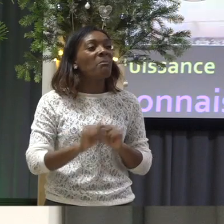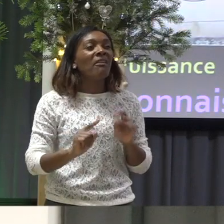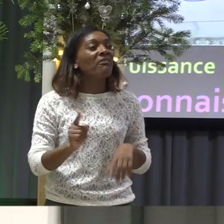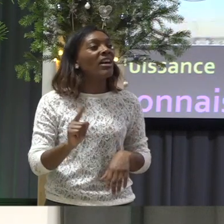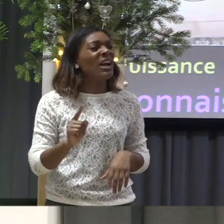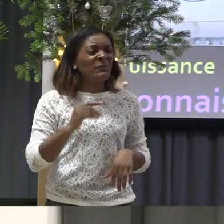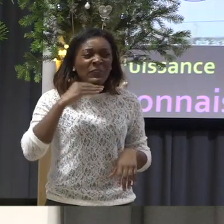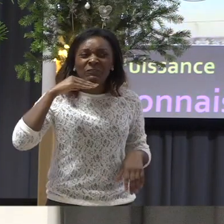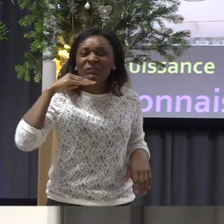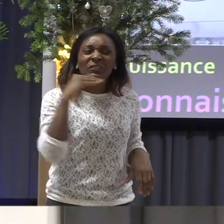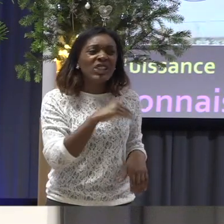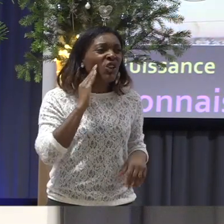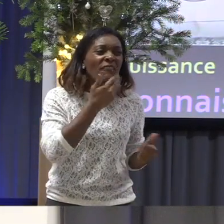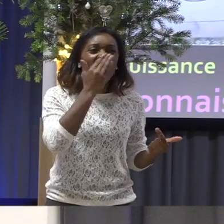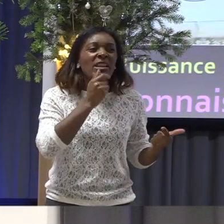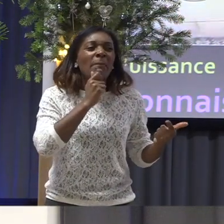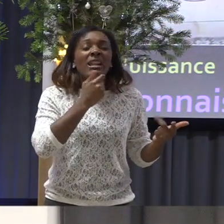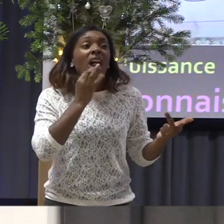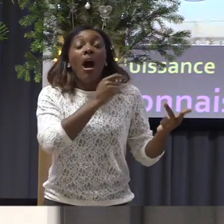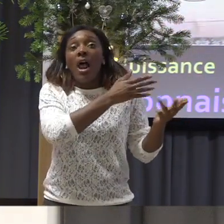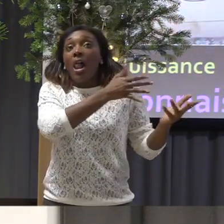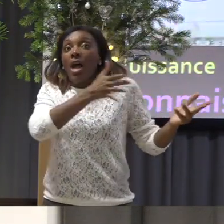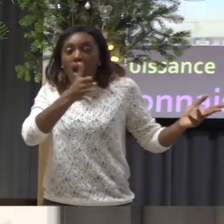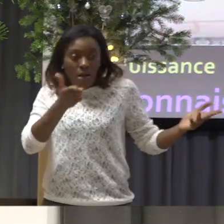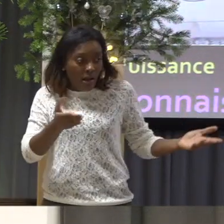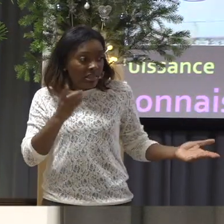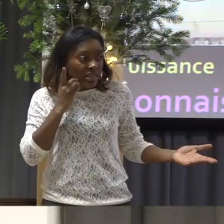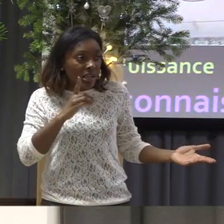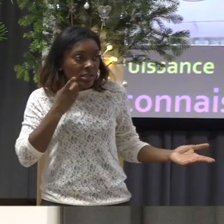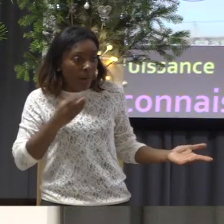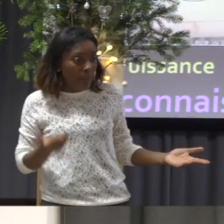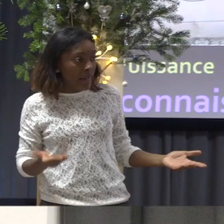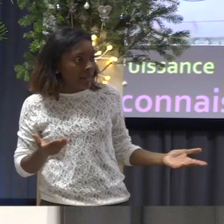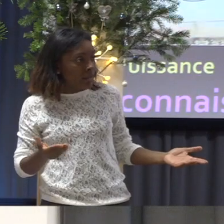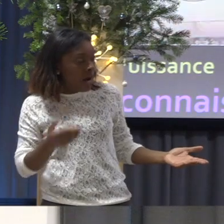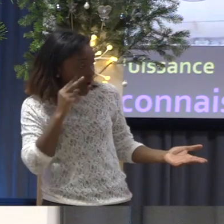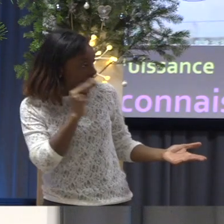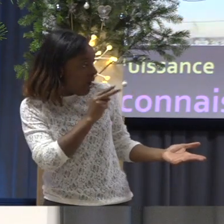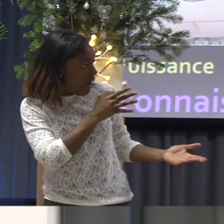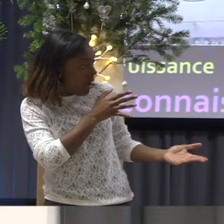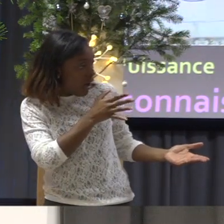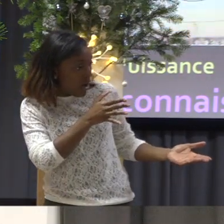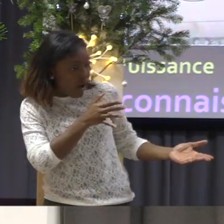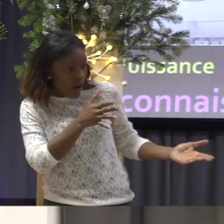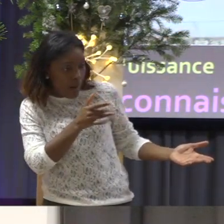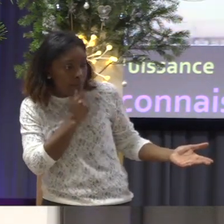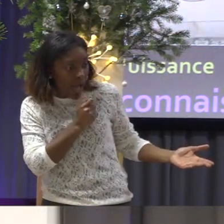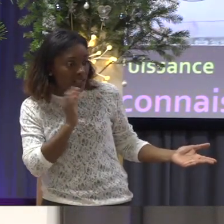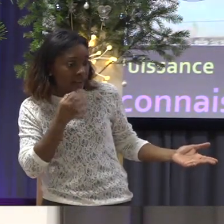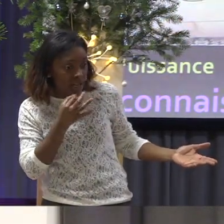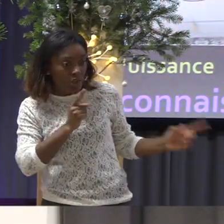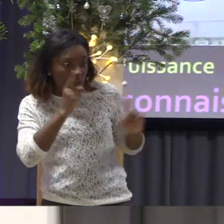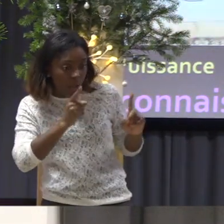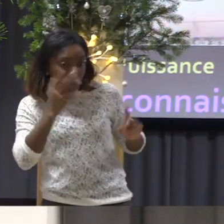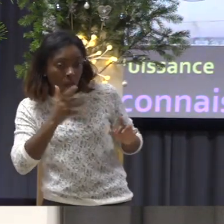passé tellement vite. Il y a quelque temps, c'était le mois de janvier, et puis le mois de mars, avril, juillet,